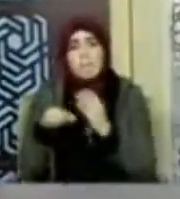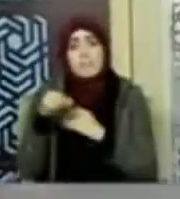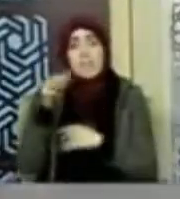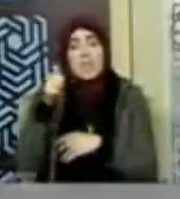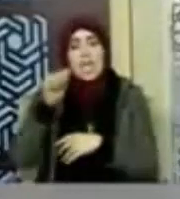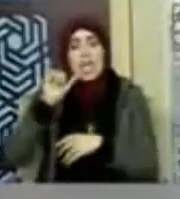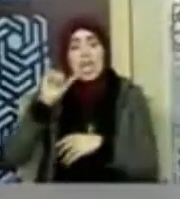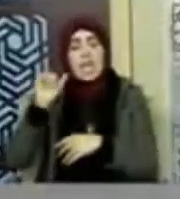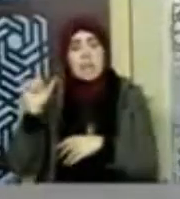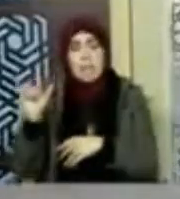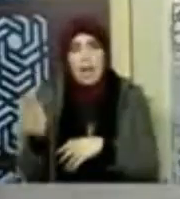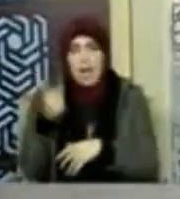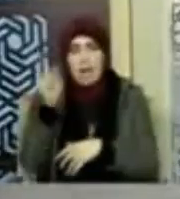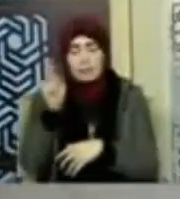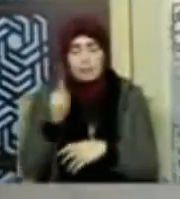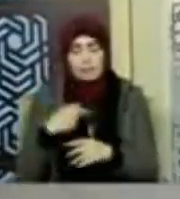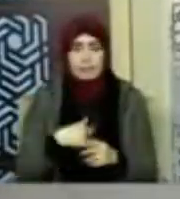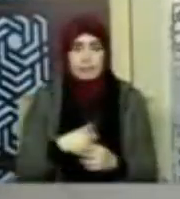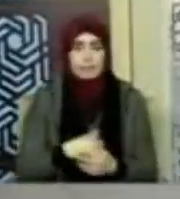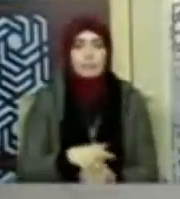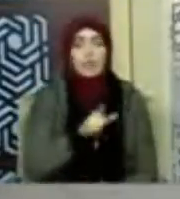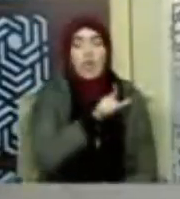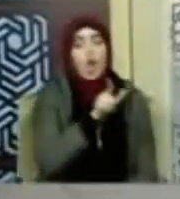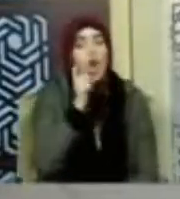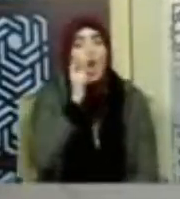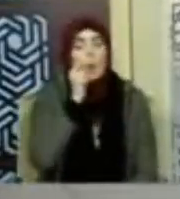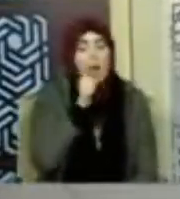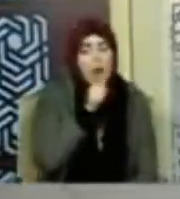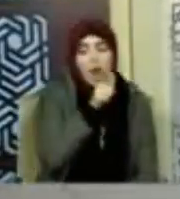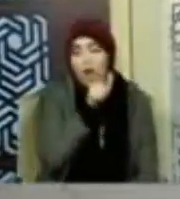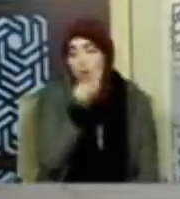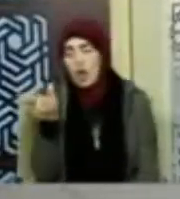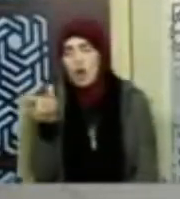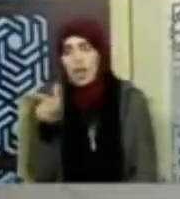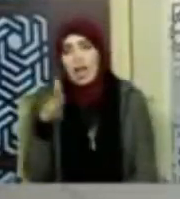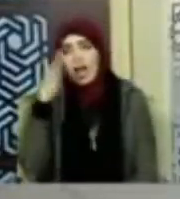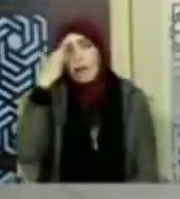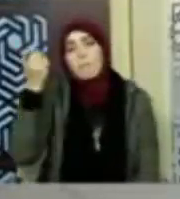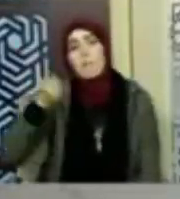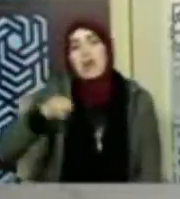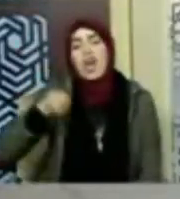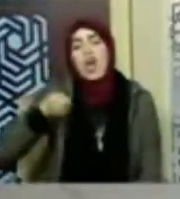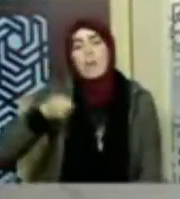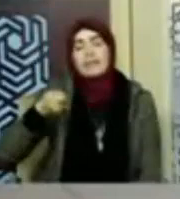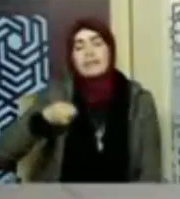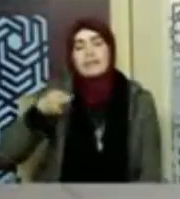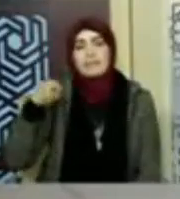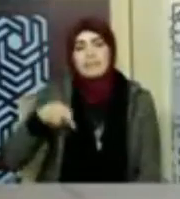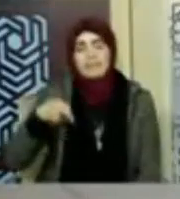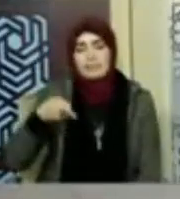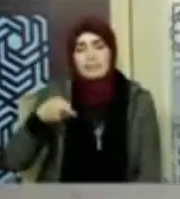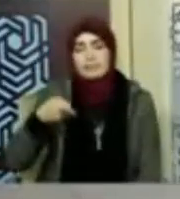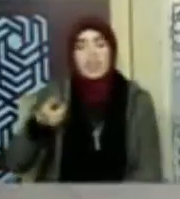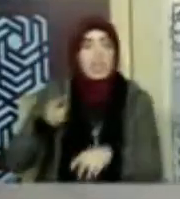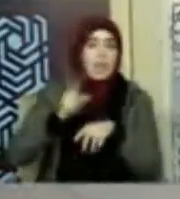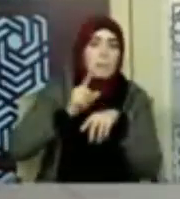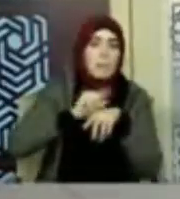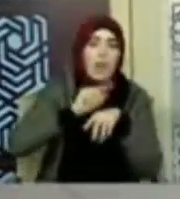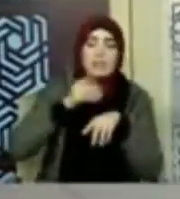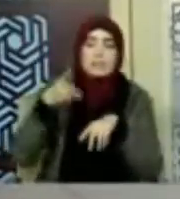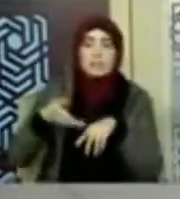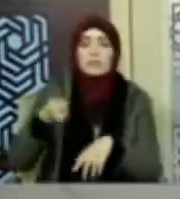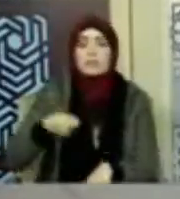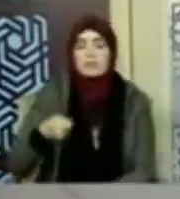فقال سيدنا عمر رضي الله عنه: مرحبا بنسب قريب، ثم